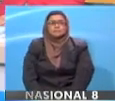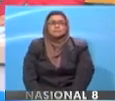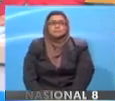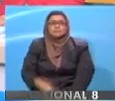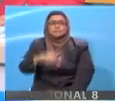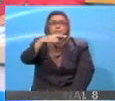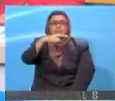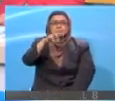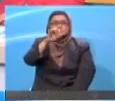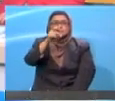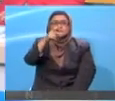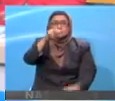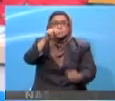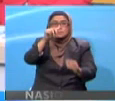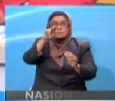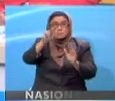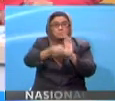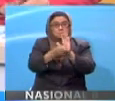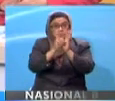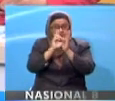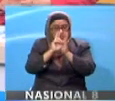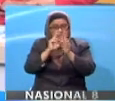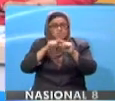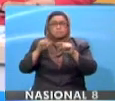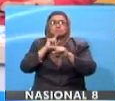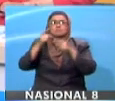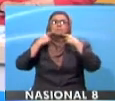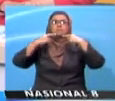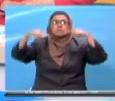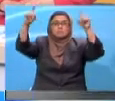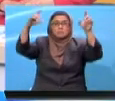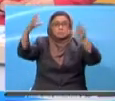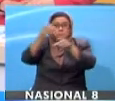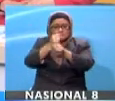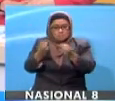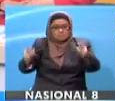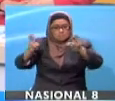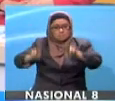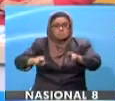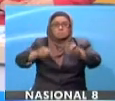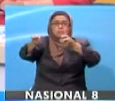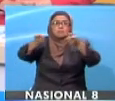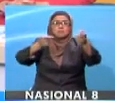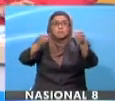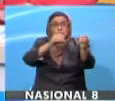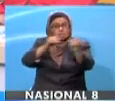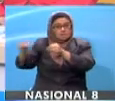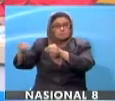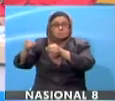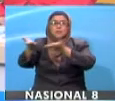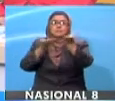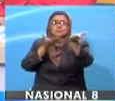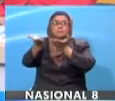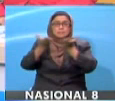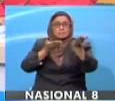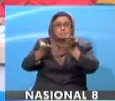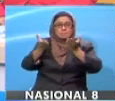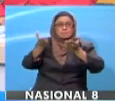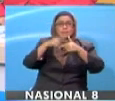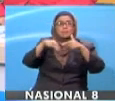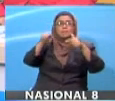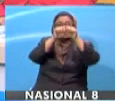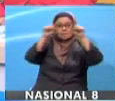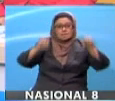Prasarana Malaysia Berhad berjaya memperoleh kontrak mengendalikan operasi dan penyelenggaraan sistem metro untuk musim haji dari Arafah ke